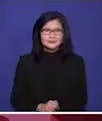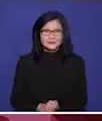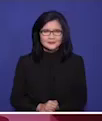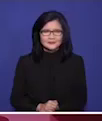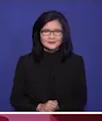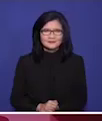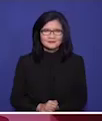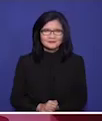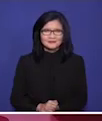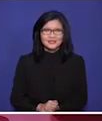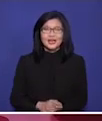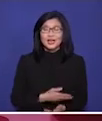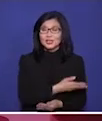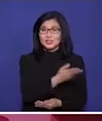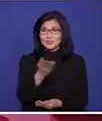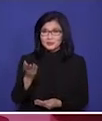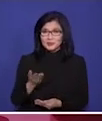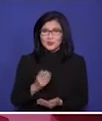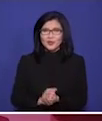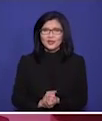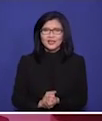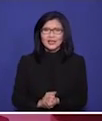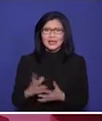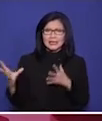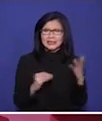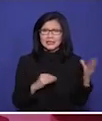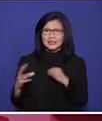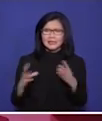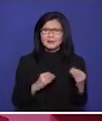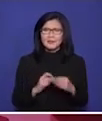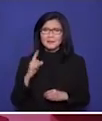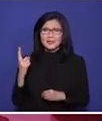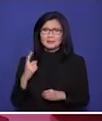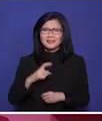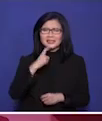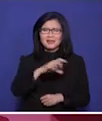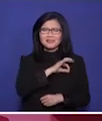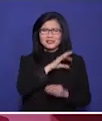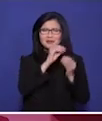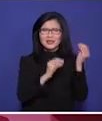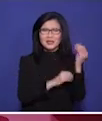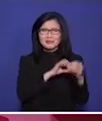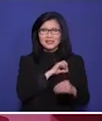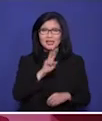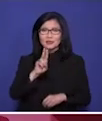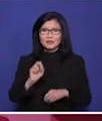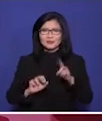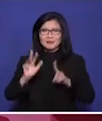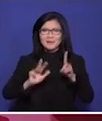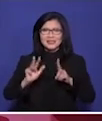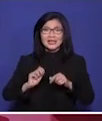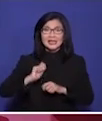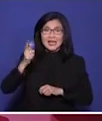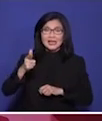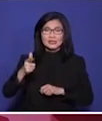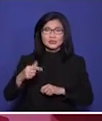penonton pendengar dan warga net kembali kita di debat pertama capres cawapres Pemilu 2019 dan kita akan lanjutkan sesi